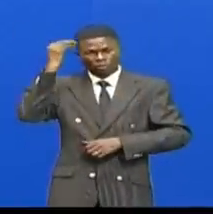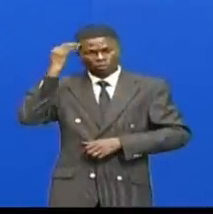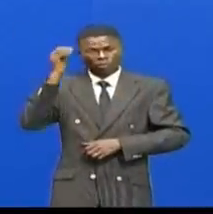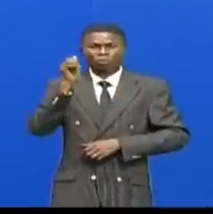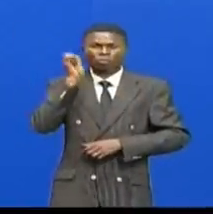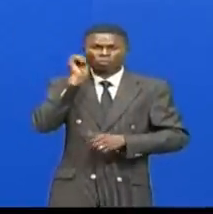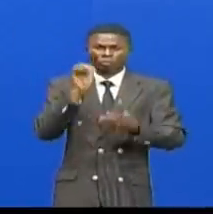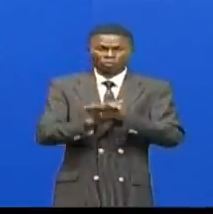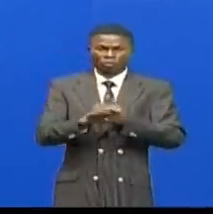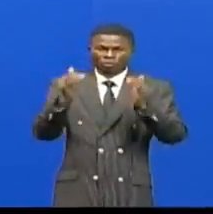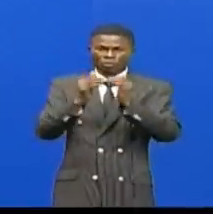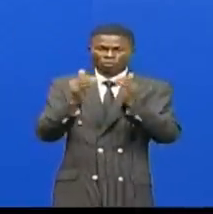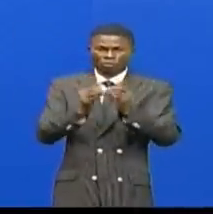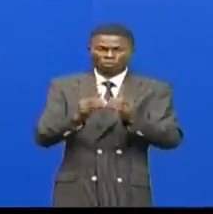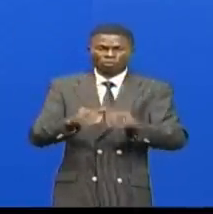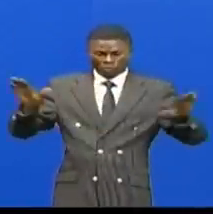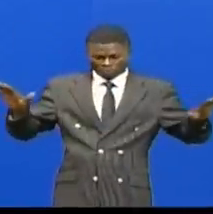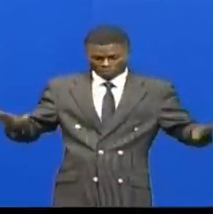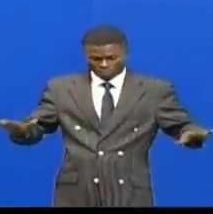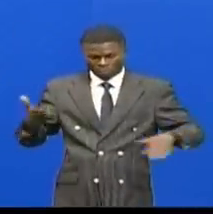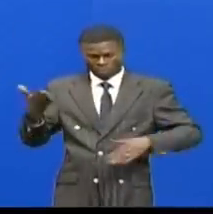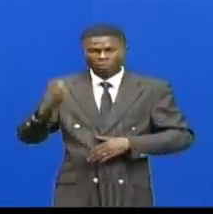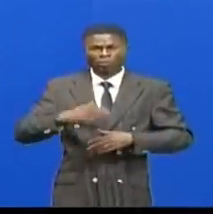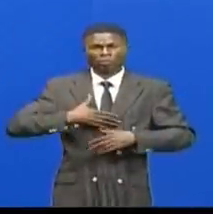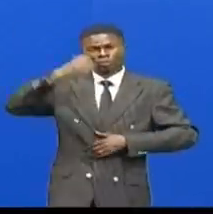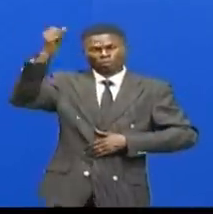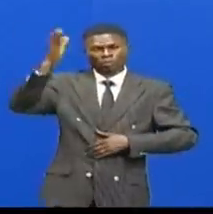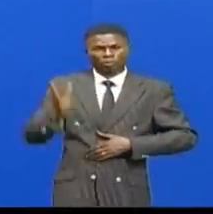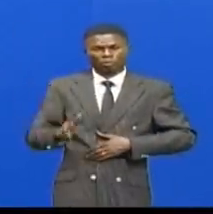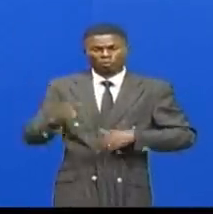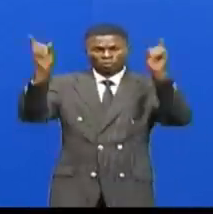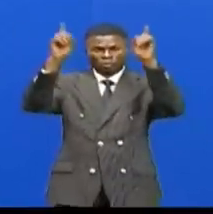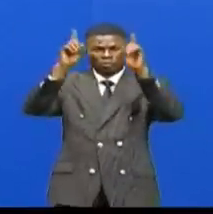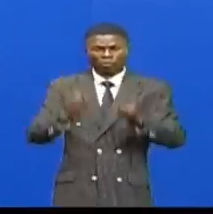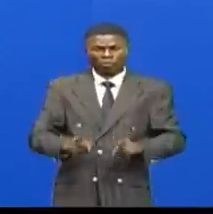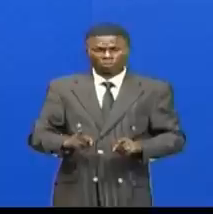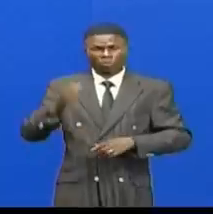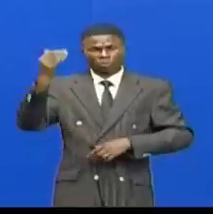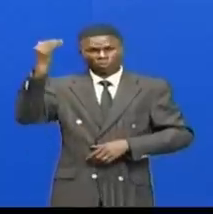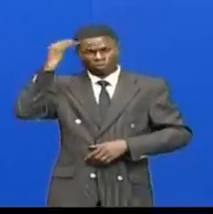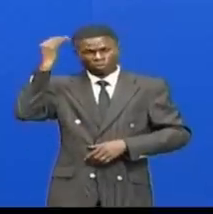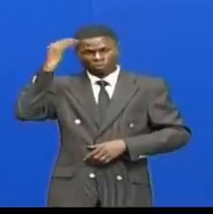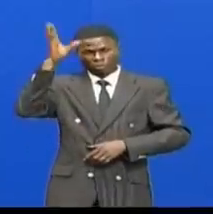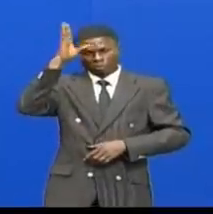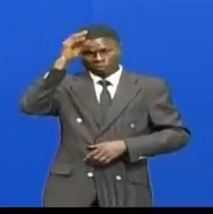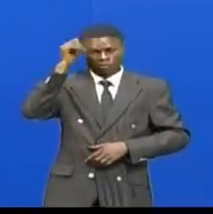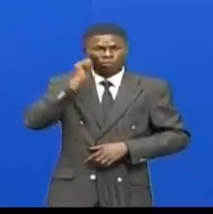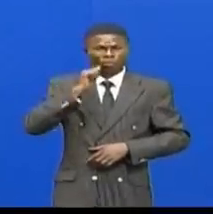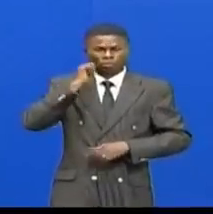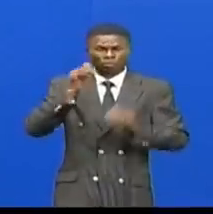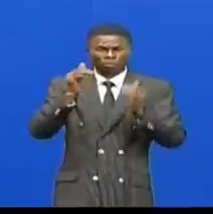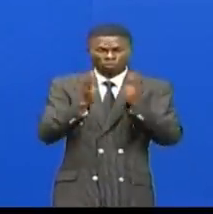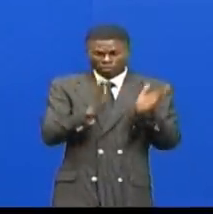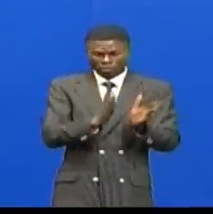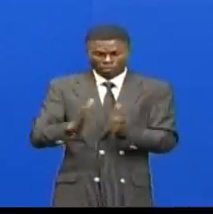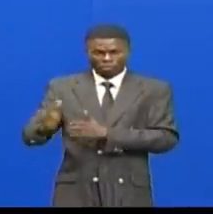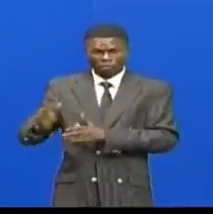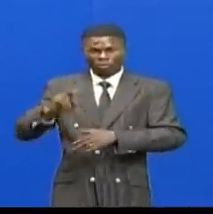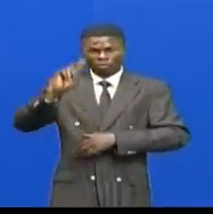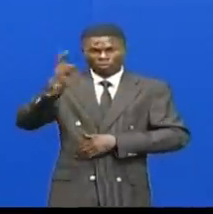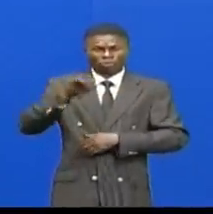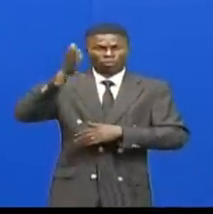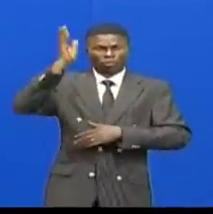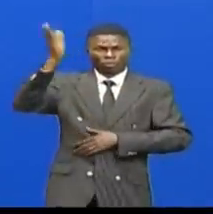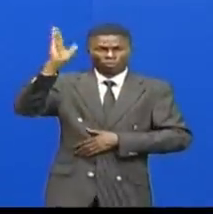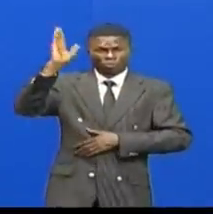Dakar. En sa qualité de champion africain de la masculinité positive et dans le cadre des préparatifs de la deuxième